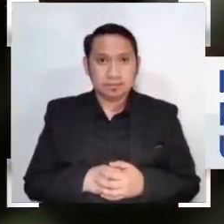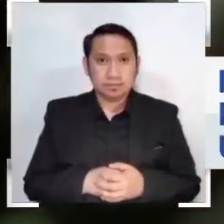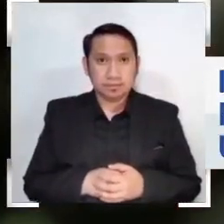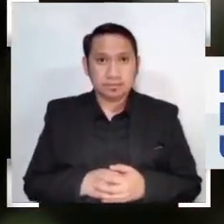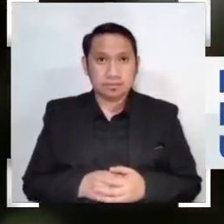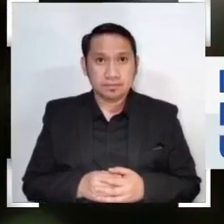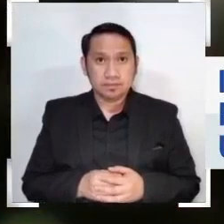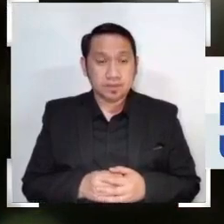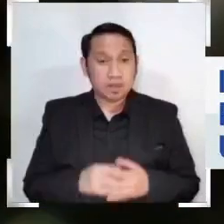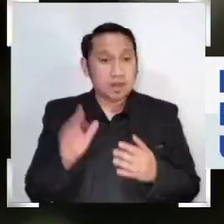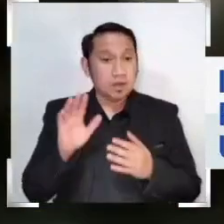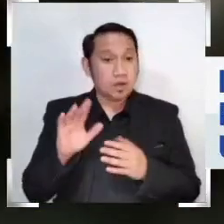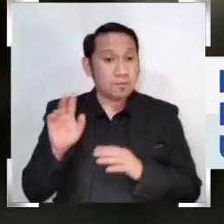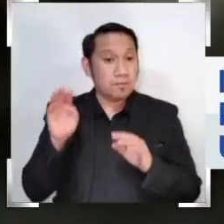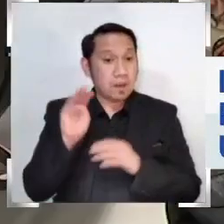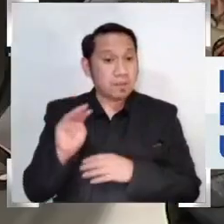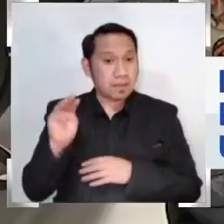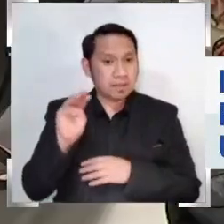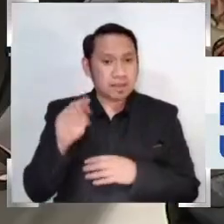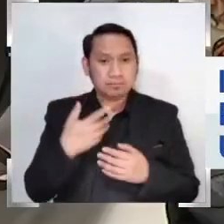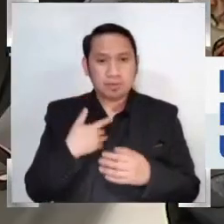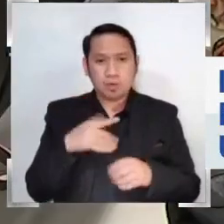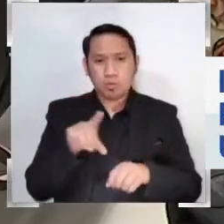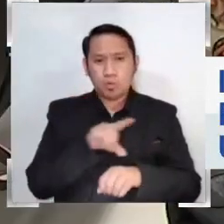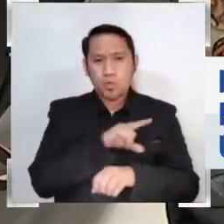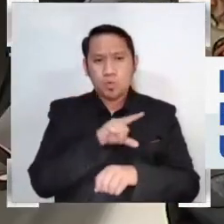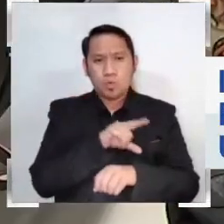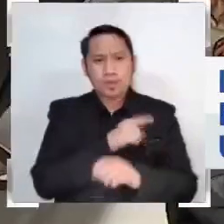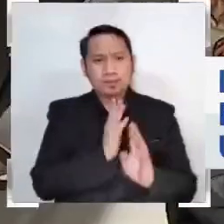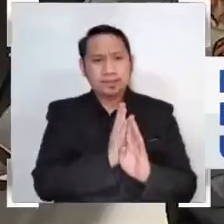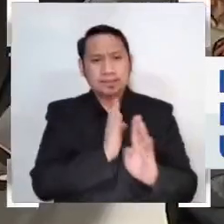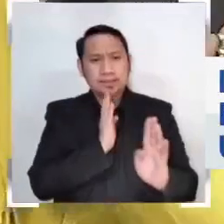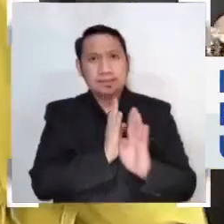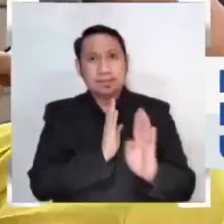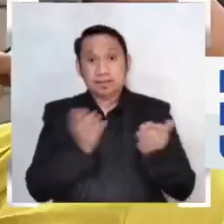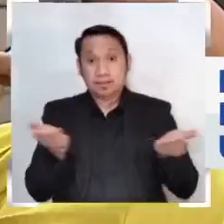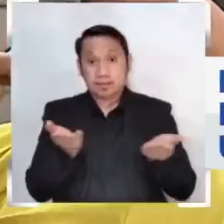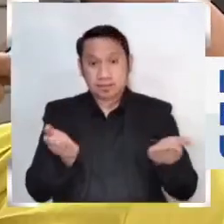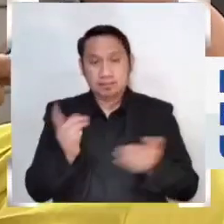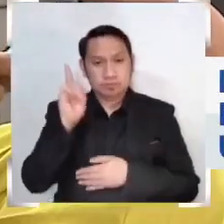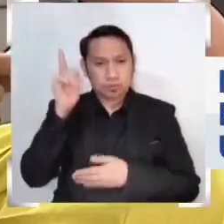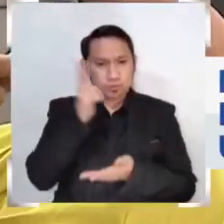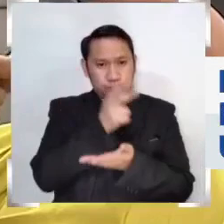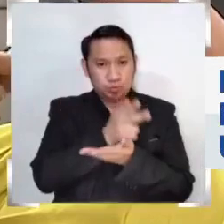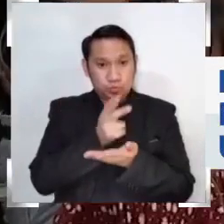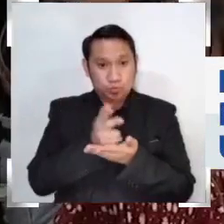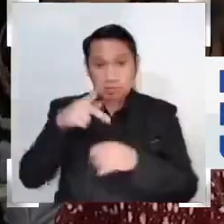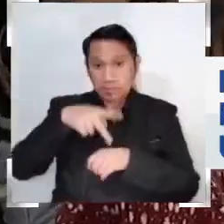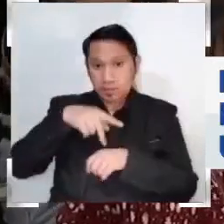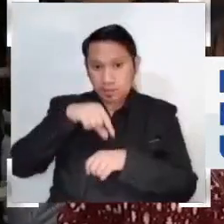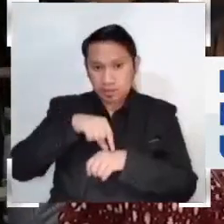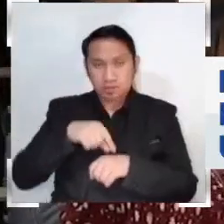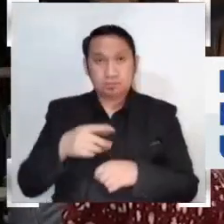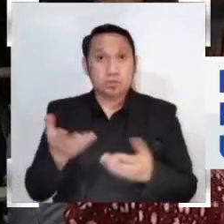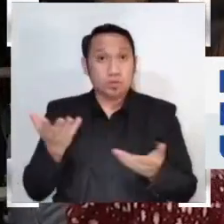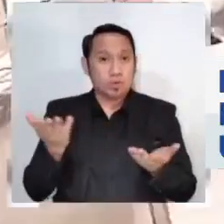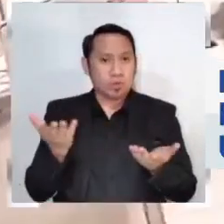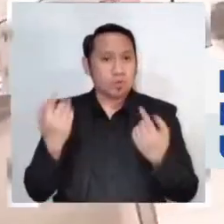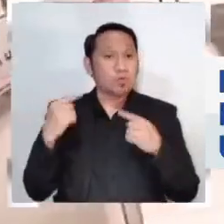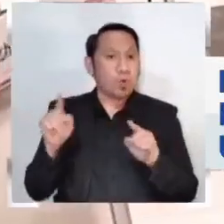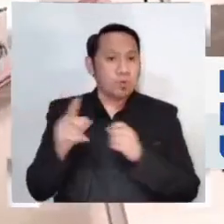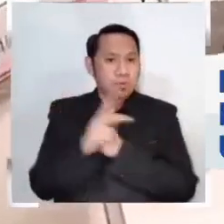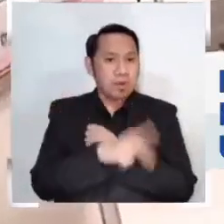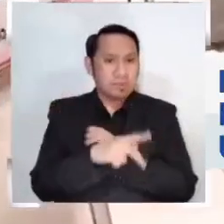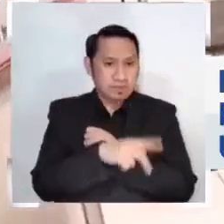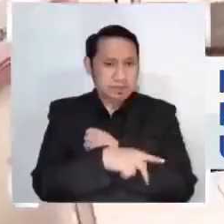Lunes pa lang pero ganito nakahaba ang pila dito sa Parañaque Integrated Terminal Exchange. Marami sa kanila, pauwi na ng probinsya para sa undas.